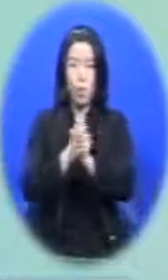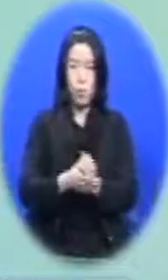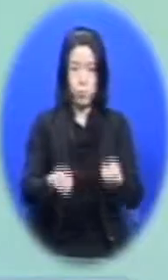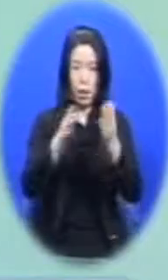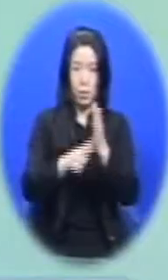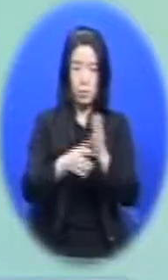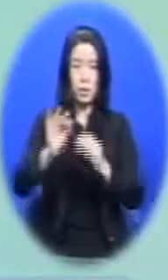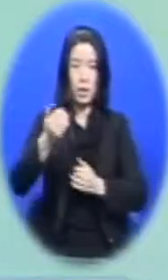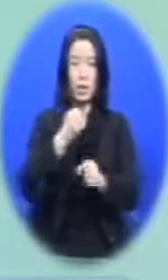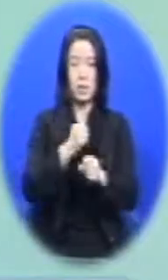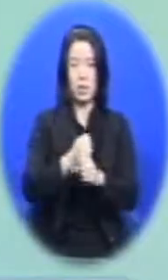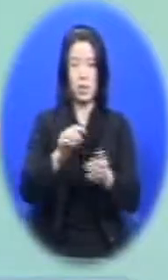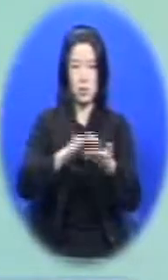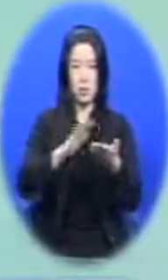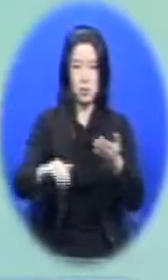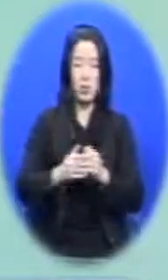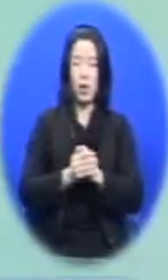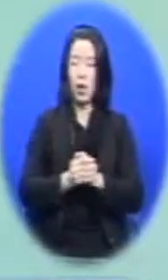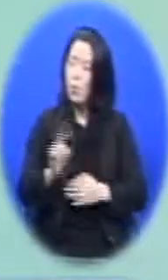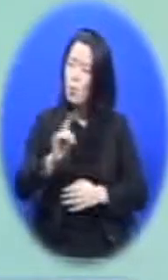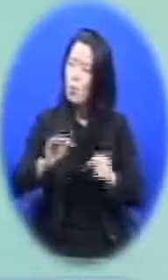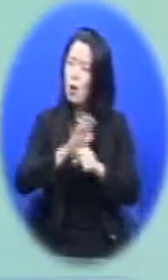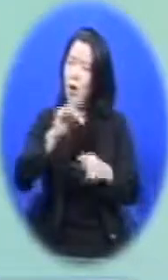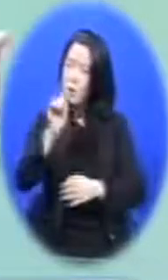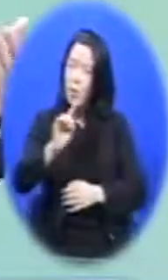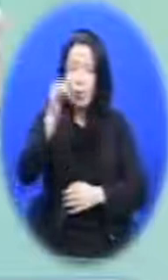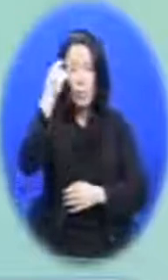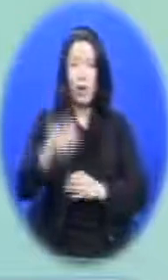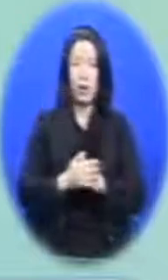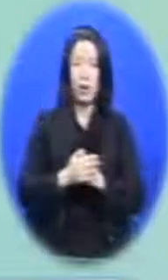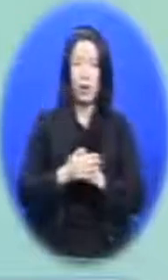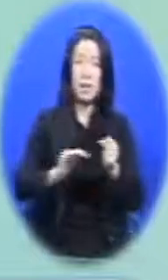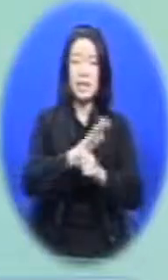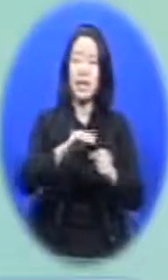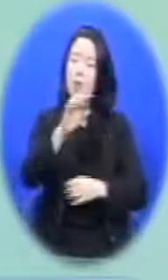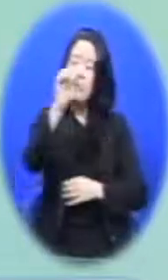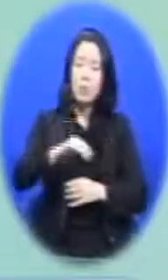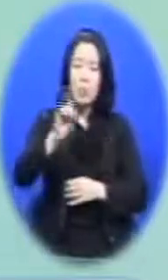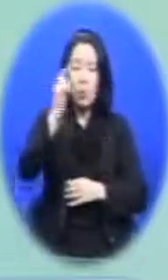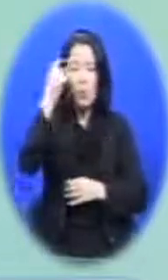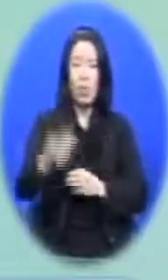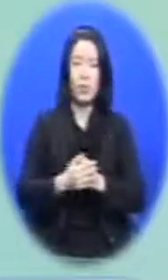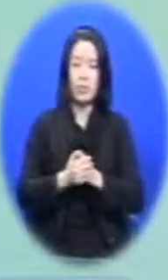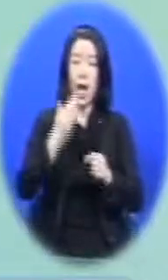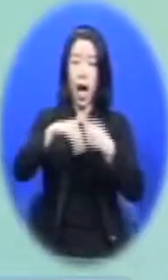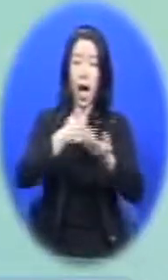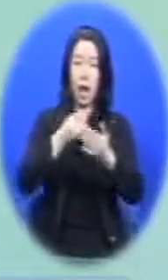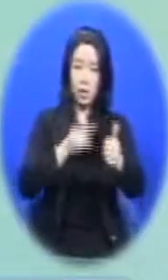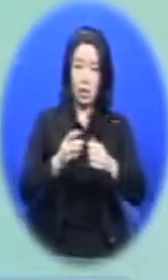것입니다. 도대체 사랑이 뭐지요? 사랑이 도대체 뭘 사랑이라고 하는 거죠?